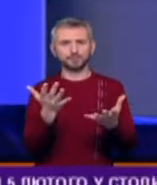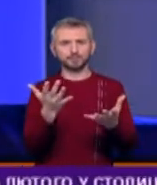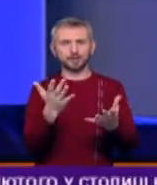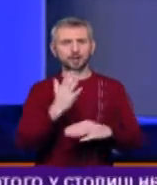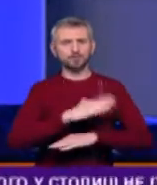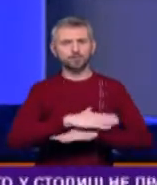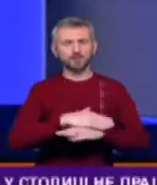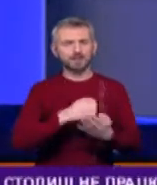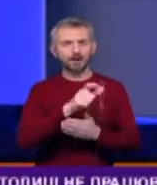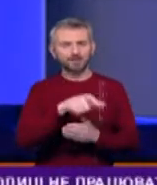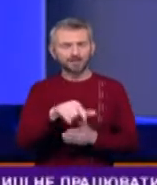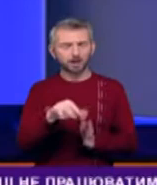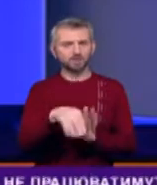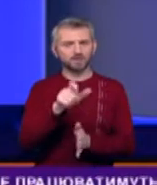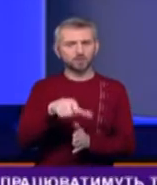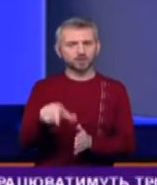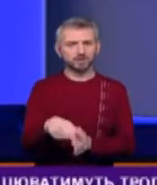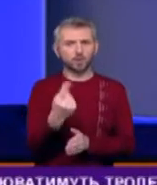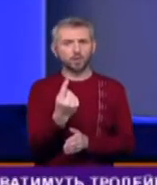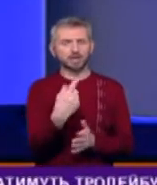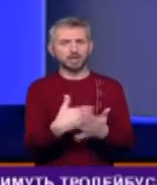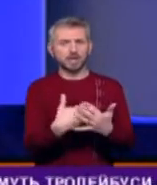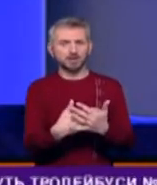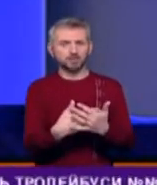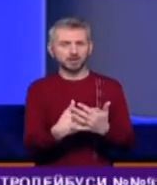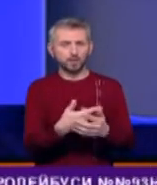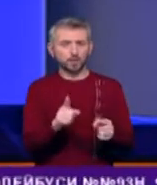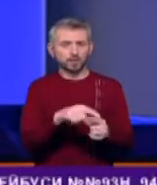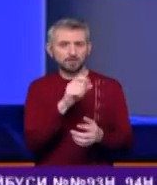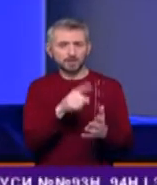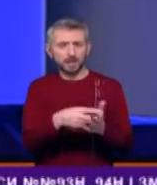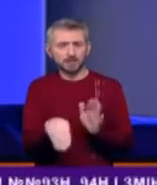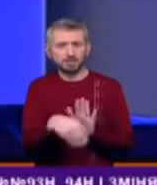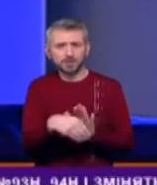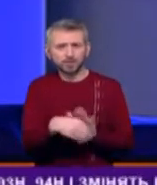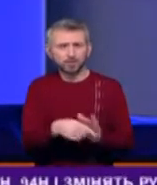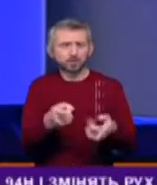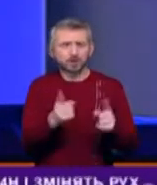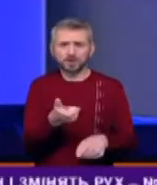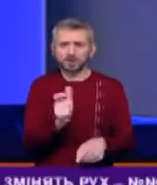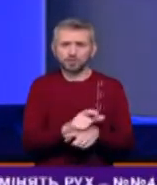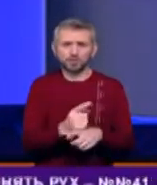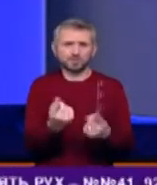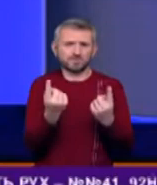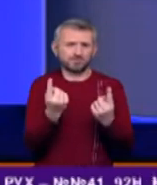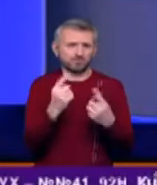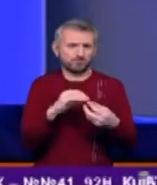поведінки кандидатів і виборців. Один, якби, ці питання підкупу, насправді, дуже величезний